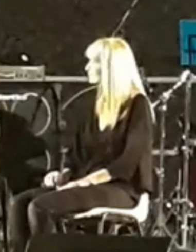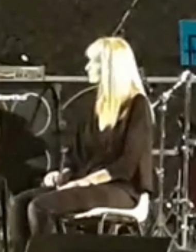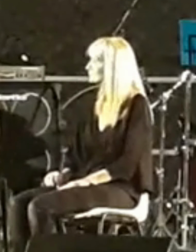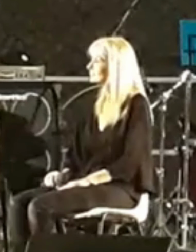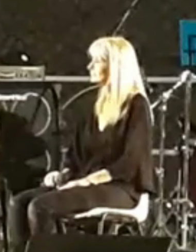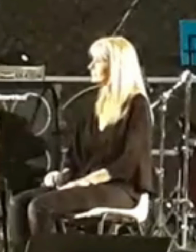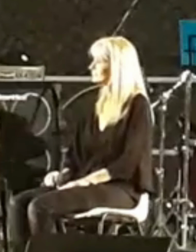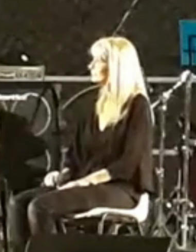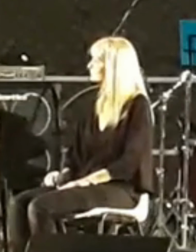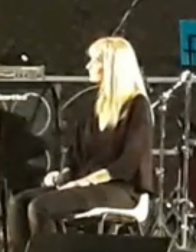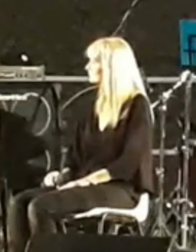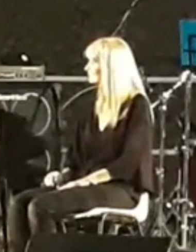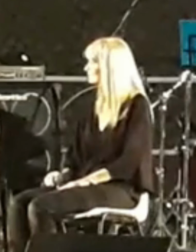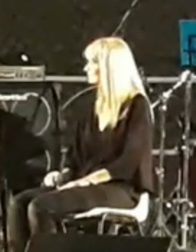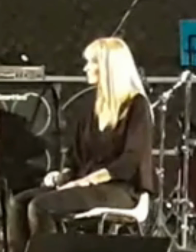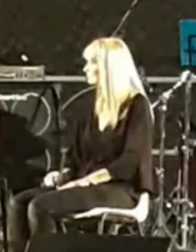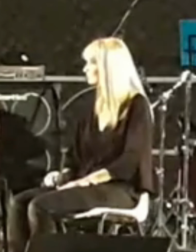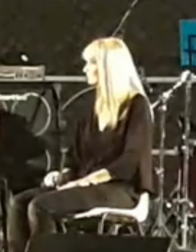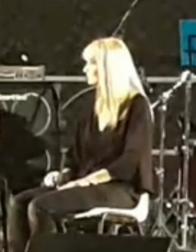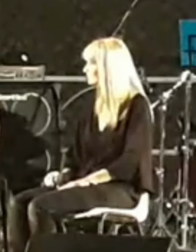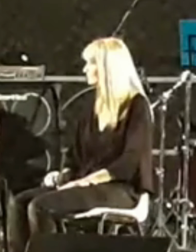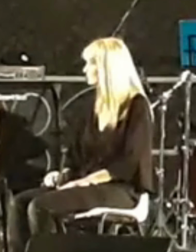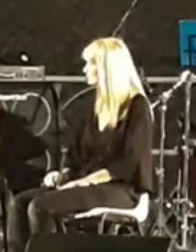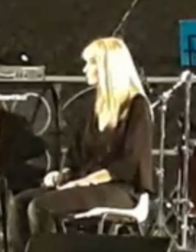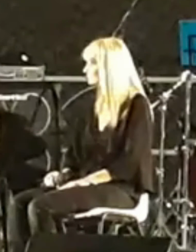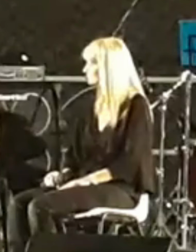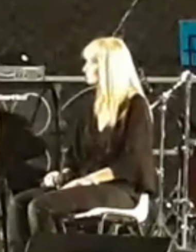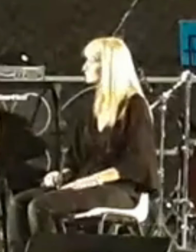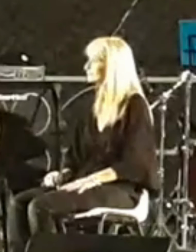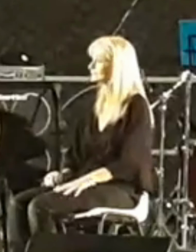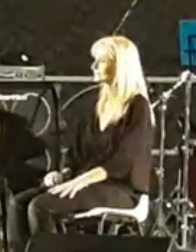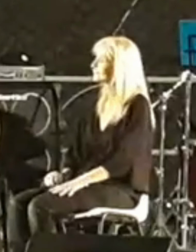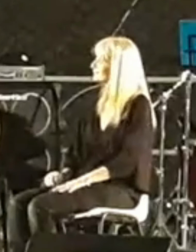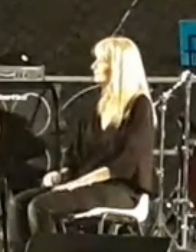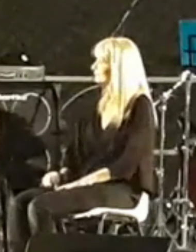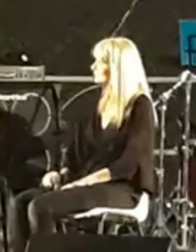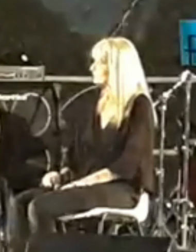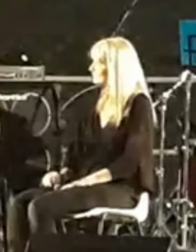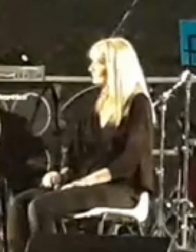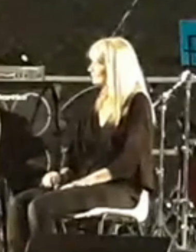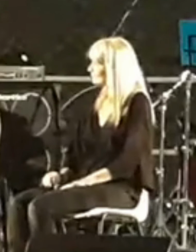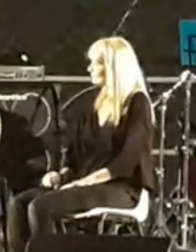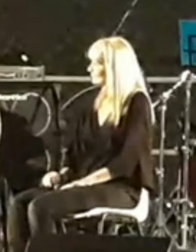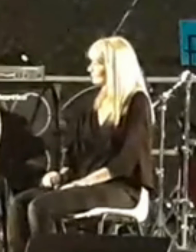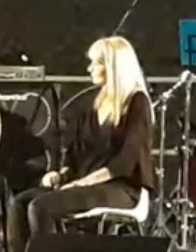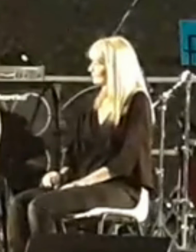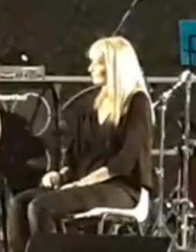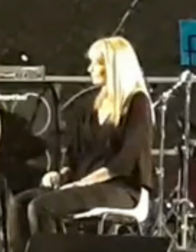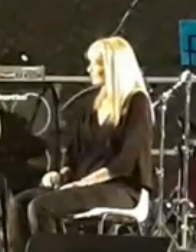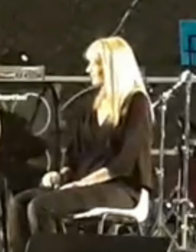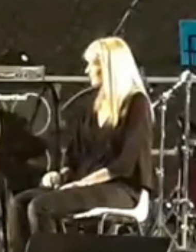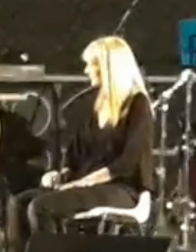essere tuttologi di ogni cosa, no? Di discutere di ogni cosa. Io sono particolarmente emozionata perché anch'io,